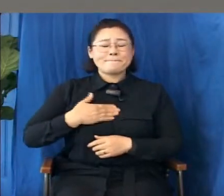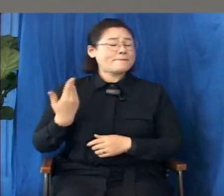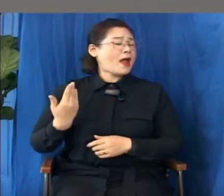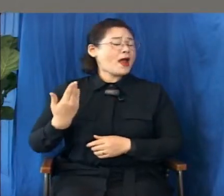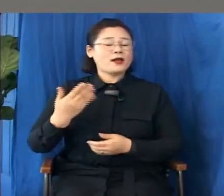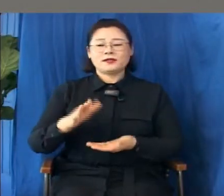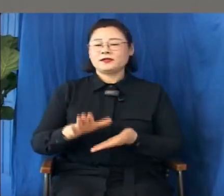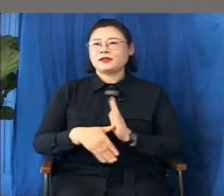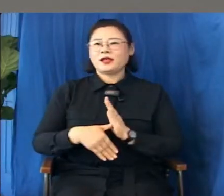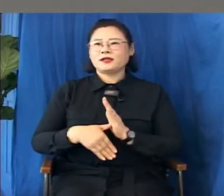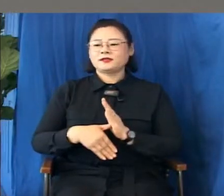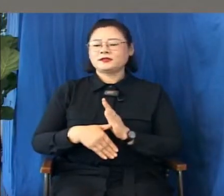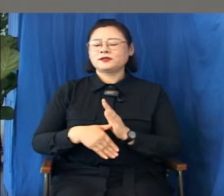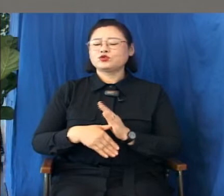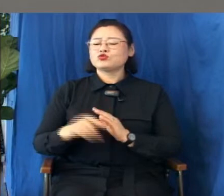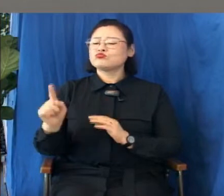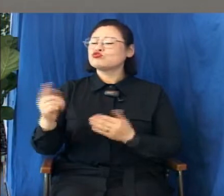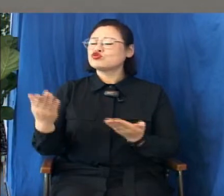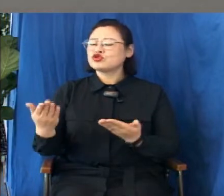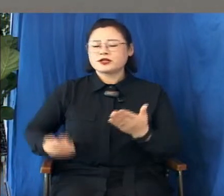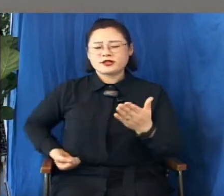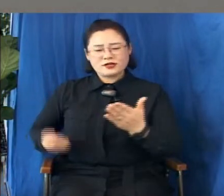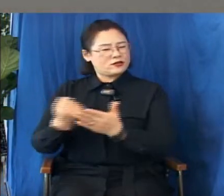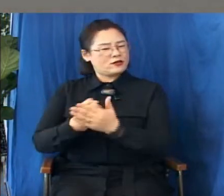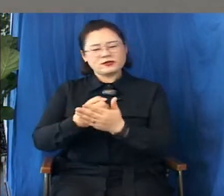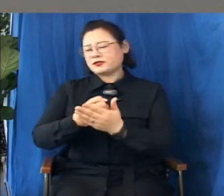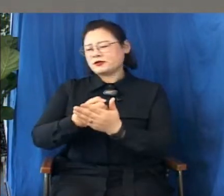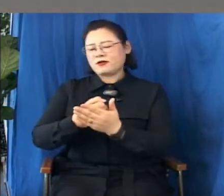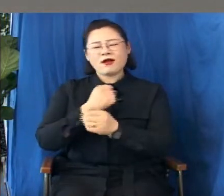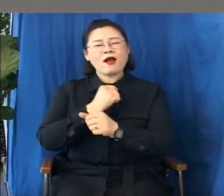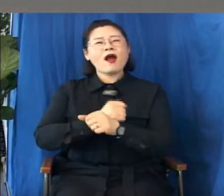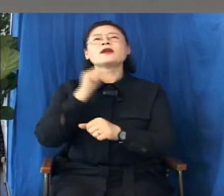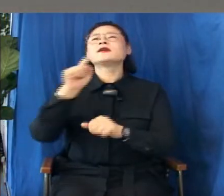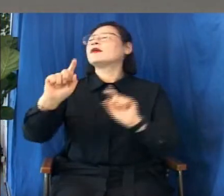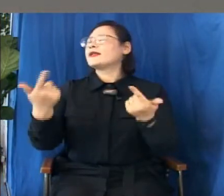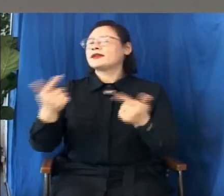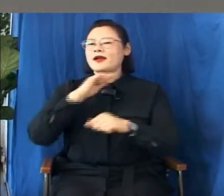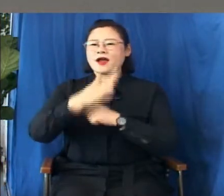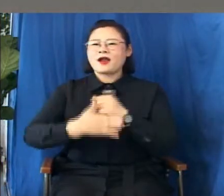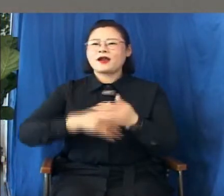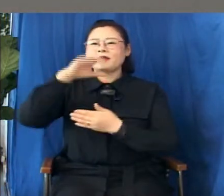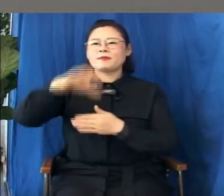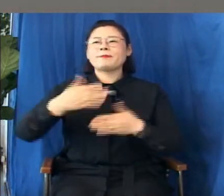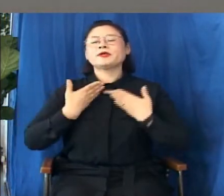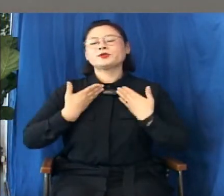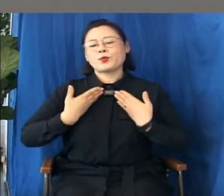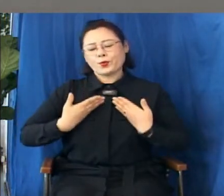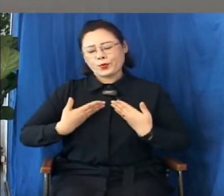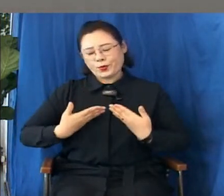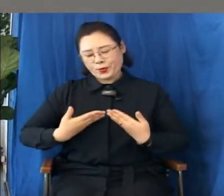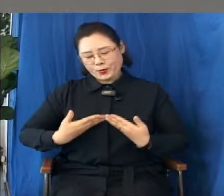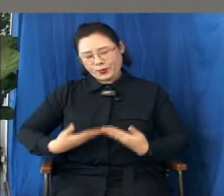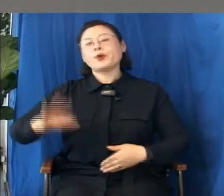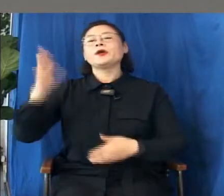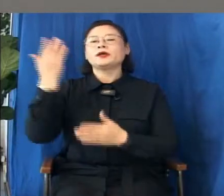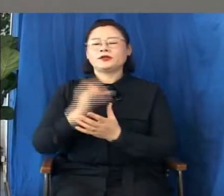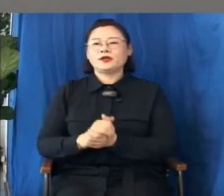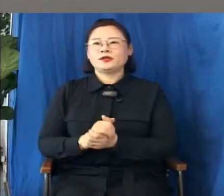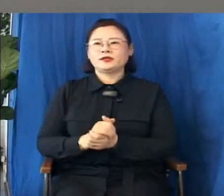있을 때는 뭔가를 결정하는 게 아니다. 하나님 앞에서 고요해야 돼요. 마음 상태가 고요해야 돼요.